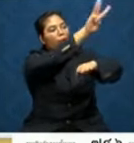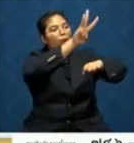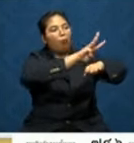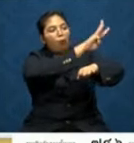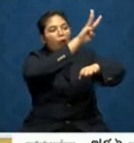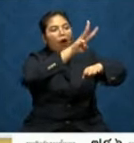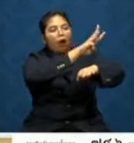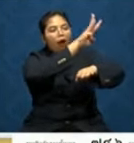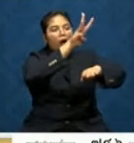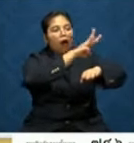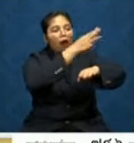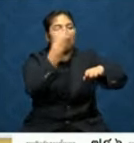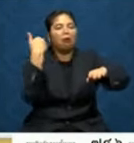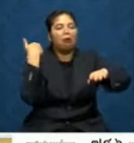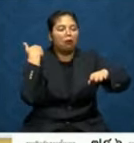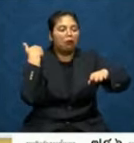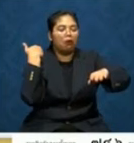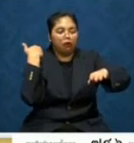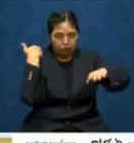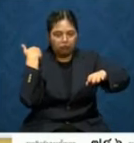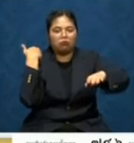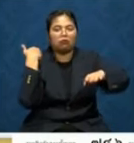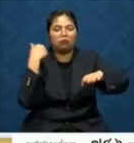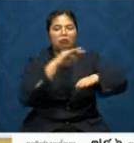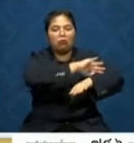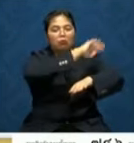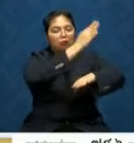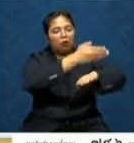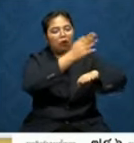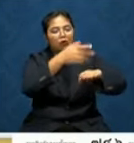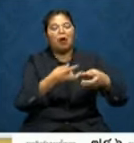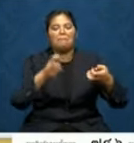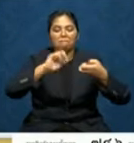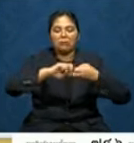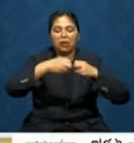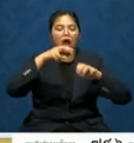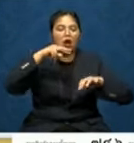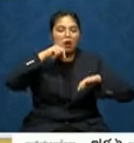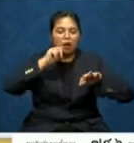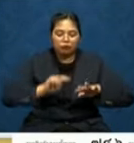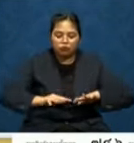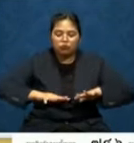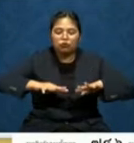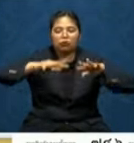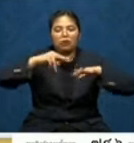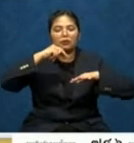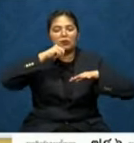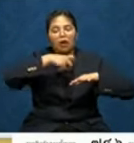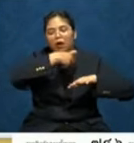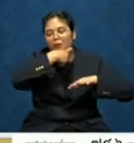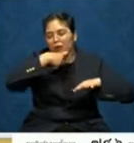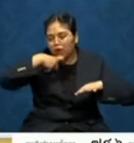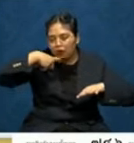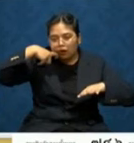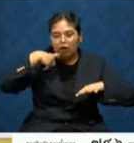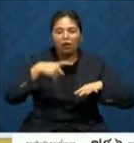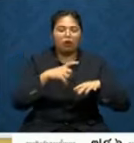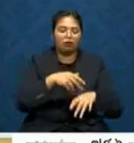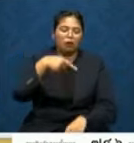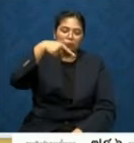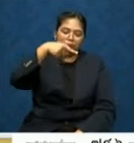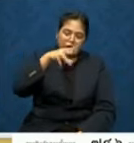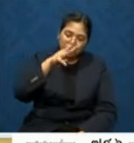สโลปบนภูเขาได้เนี่ยปัญหาน้ำท่วมน้ำแล้งและปัญหา PM